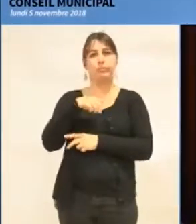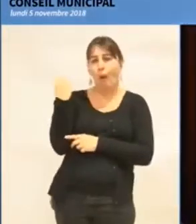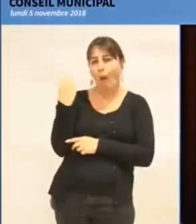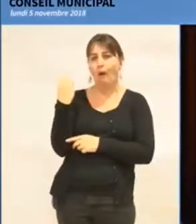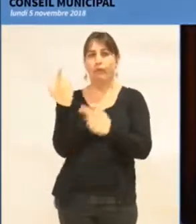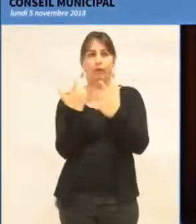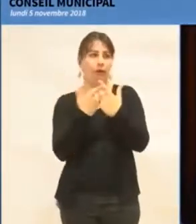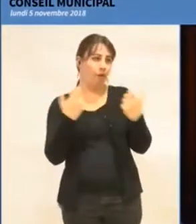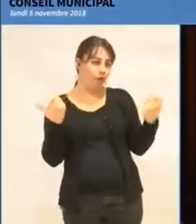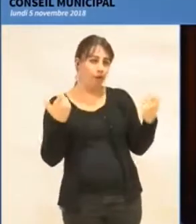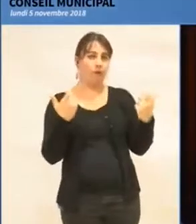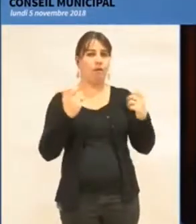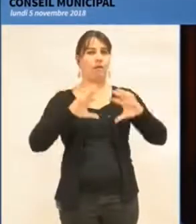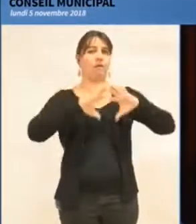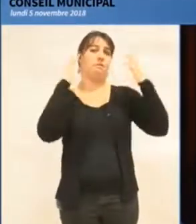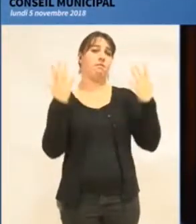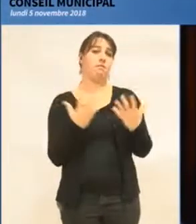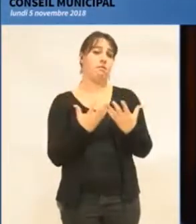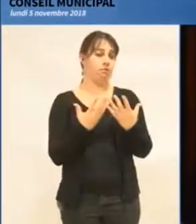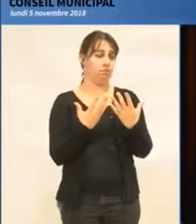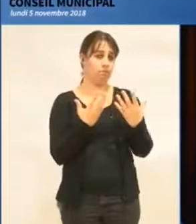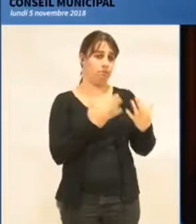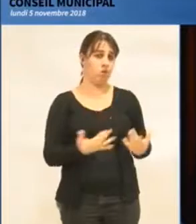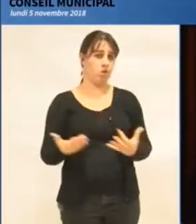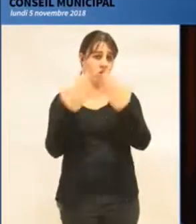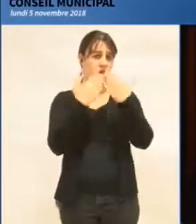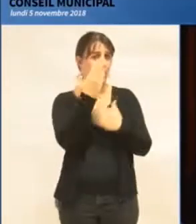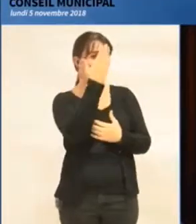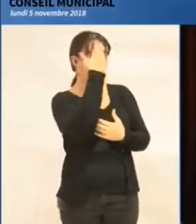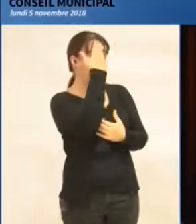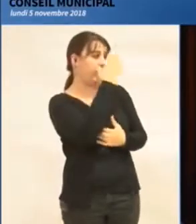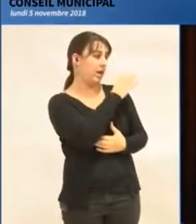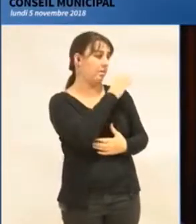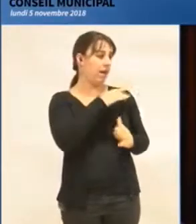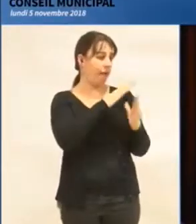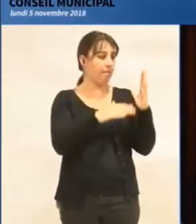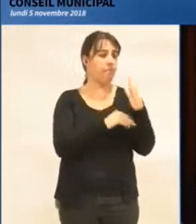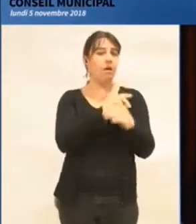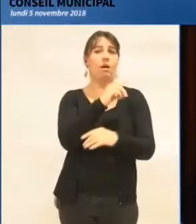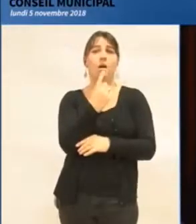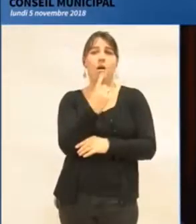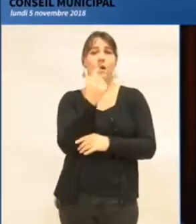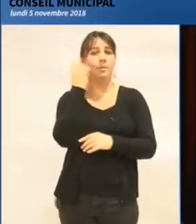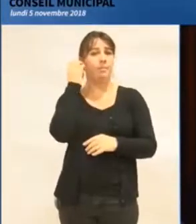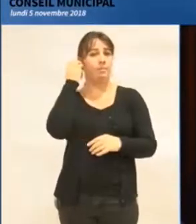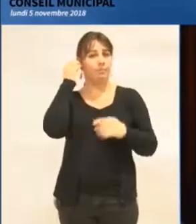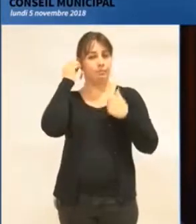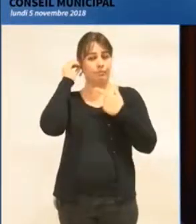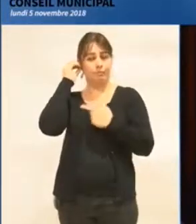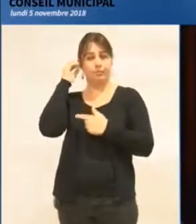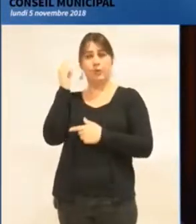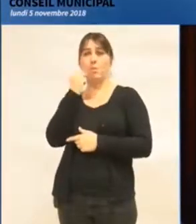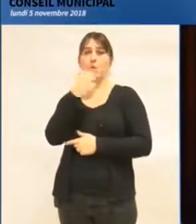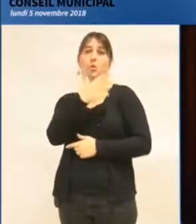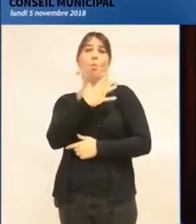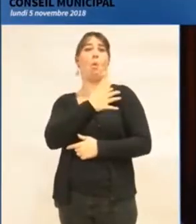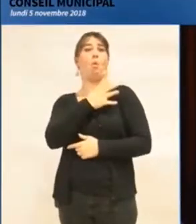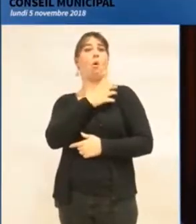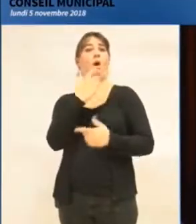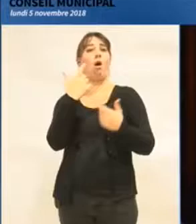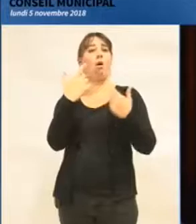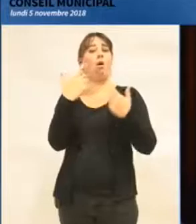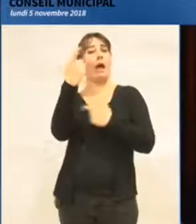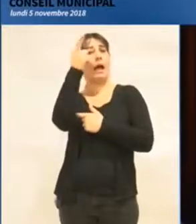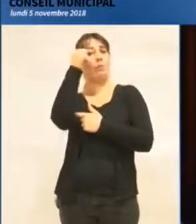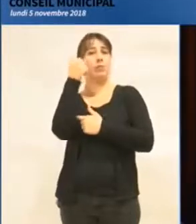connaissez ces chiffres, Madame la Première Adjointe, et c'est vrai que vous les avez, tout comme d'ailleurs Monsieur le Procureur de la République qui les expose tous les ans.